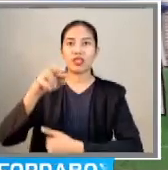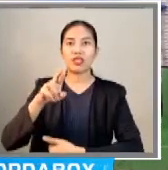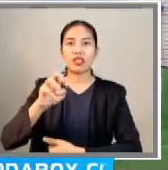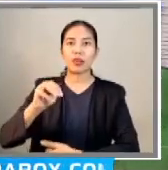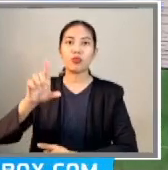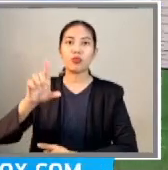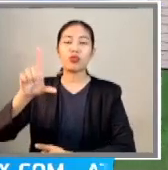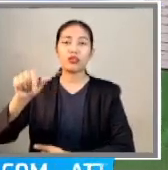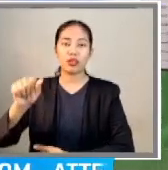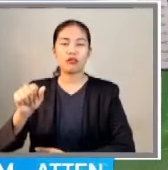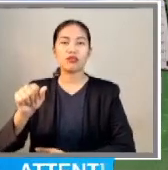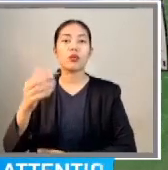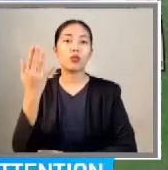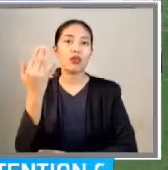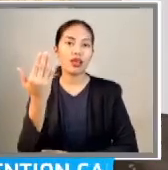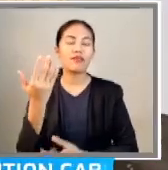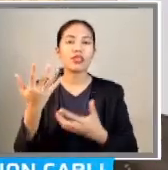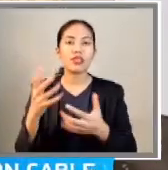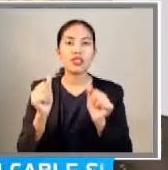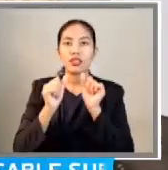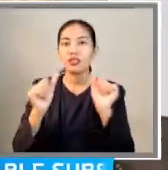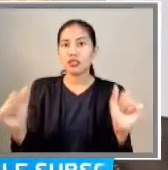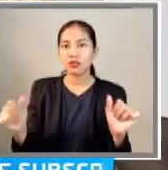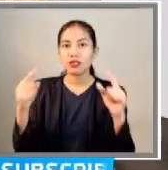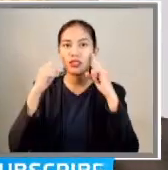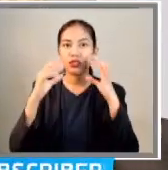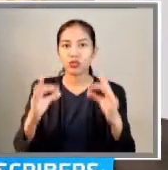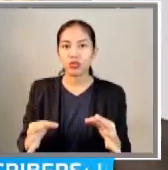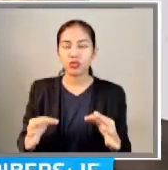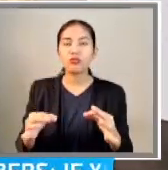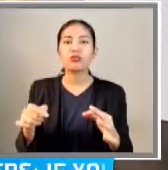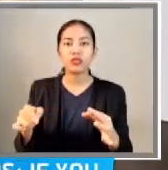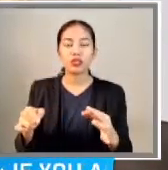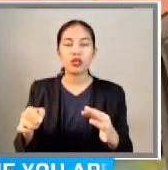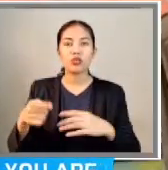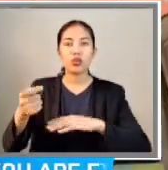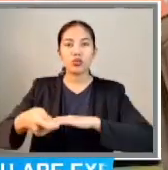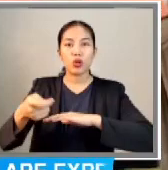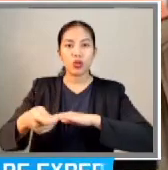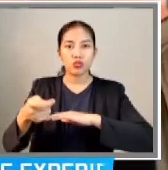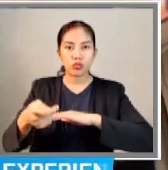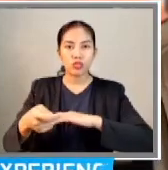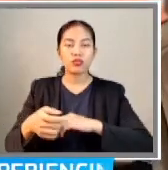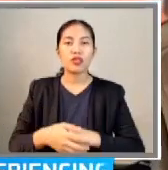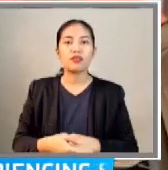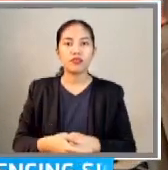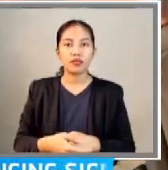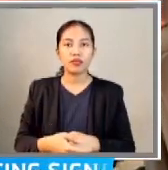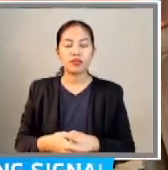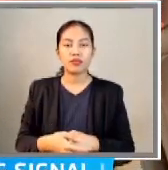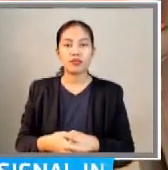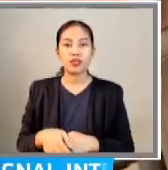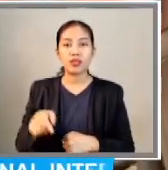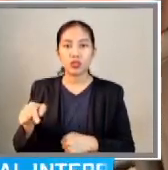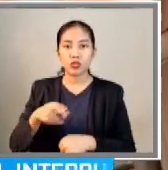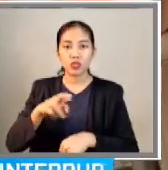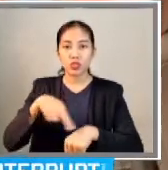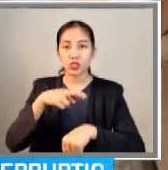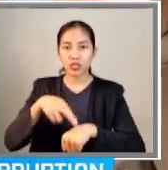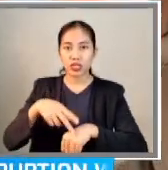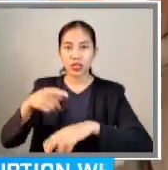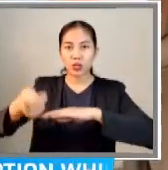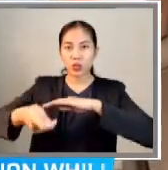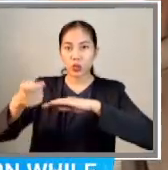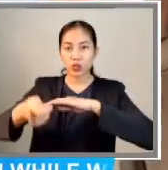ng korte matapos ng ipawalang sala ng Branch 197 ng Las Piñas Regional Trial Court si Remulla mula